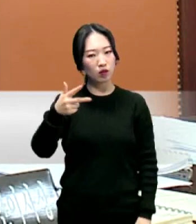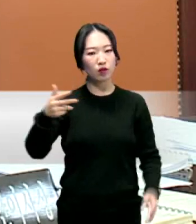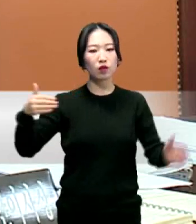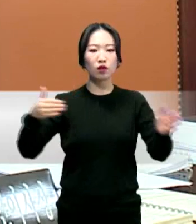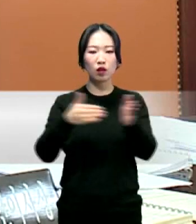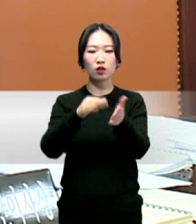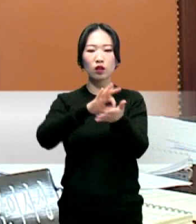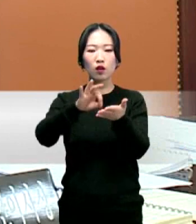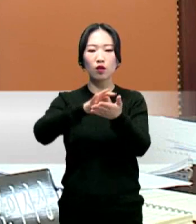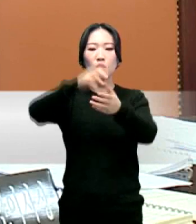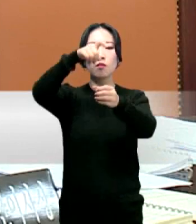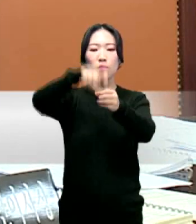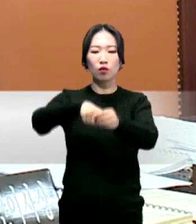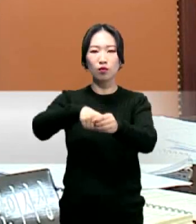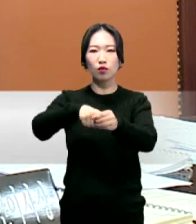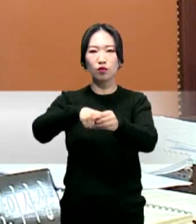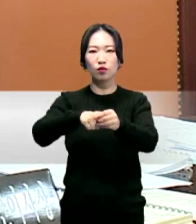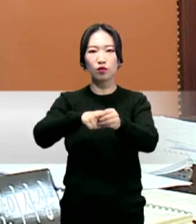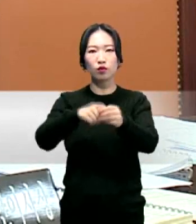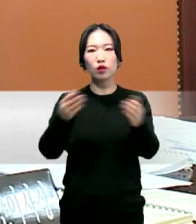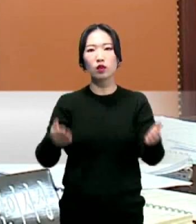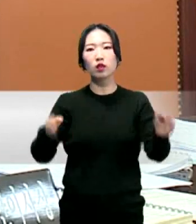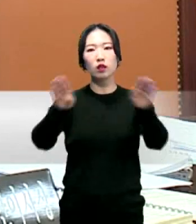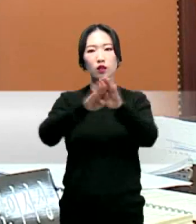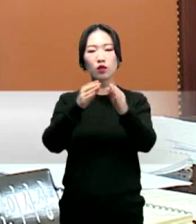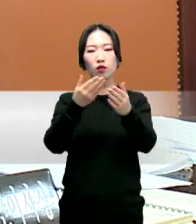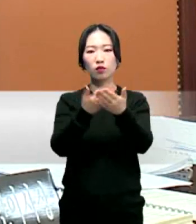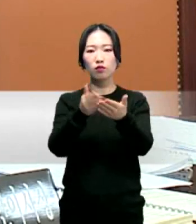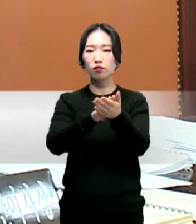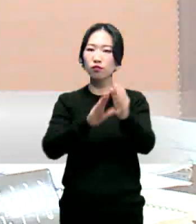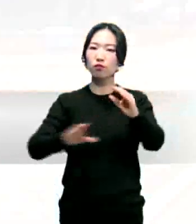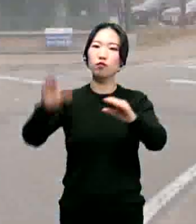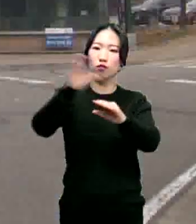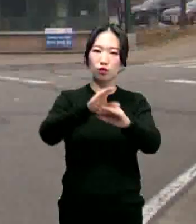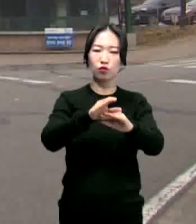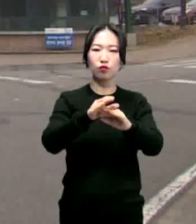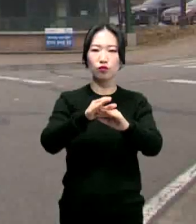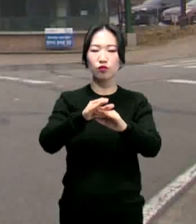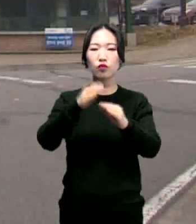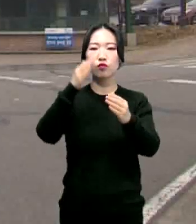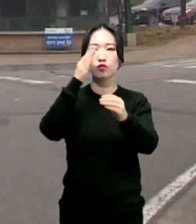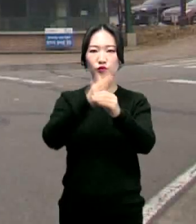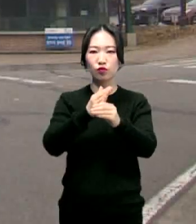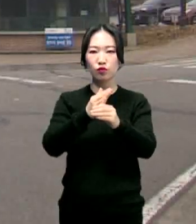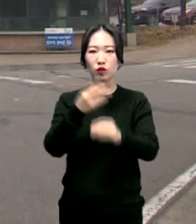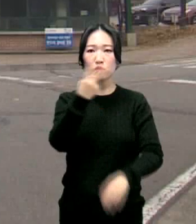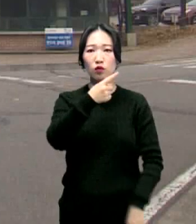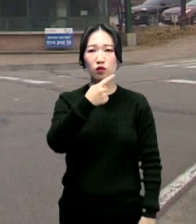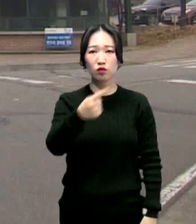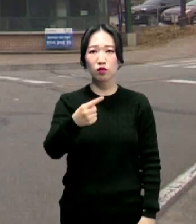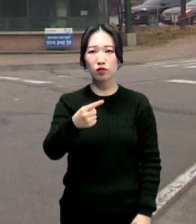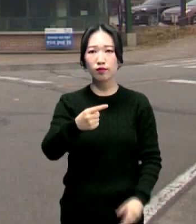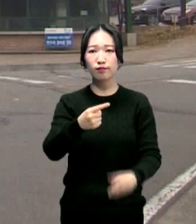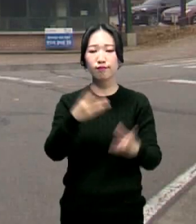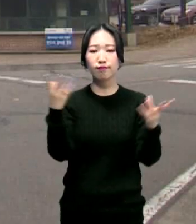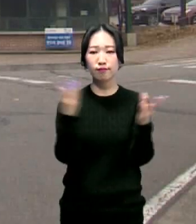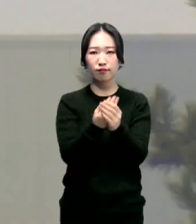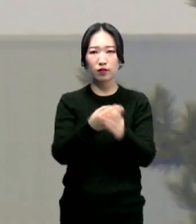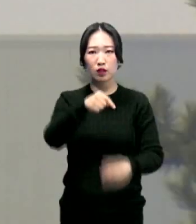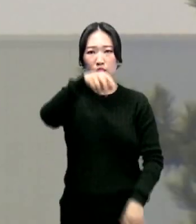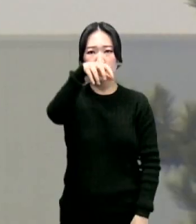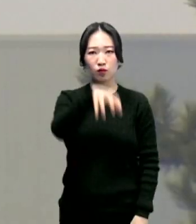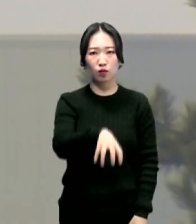7년까지 아마 사용하는 걸 목표를 두고 시설 개보수를 하고 있고요. 2001년 준공된 청라소각장의 내구